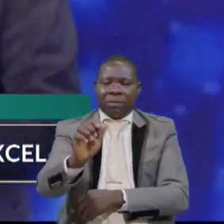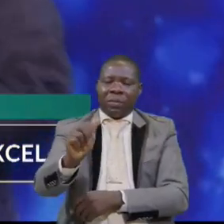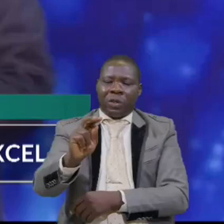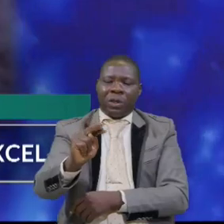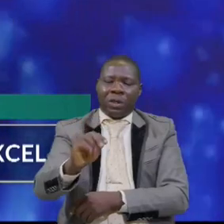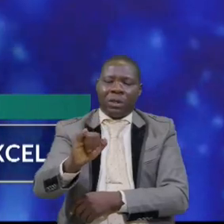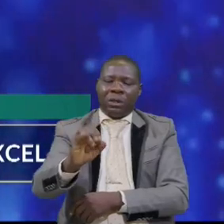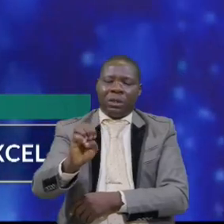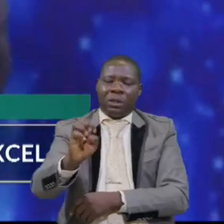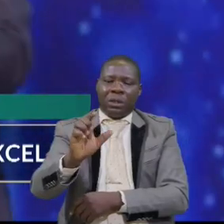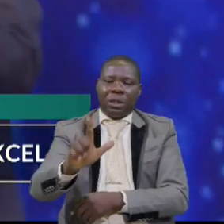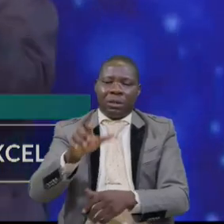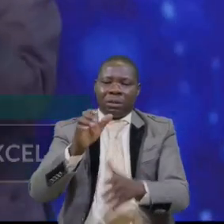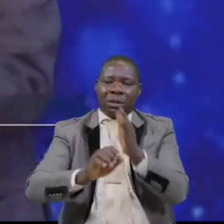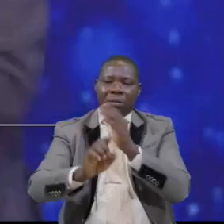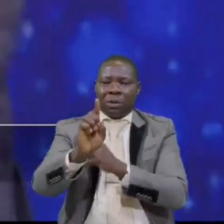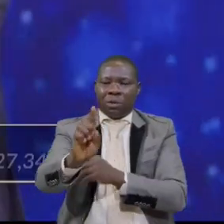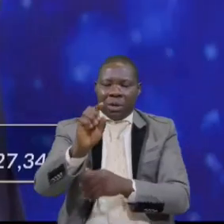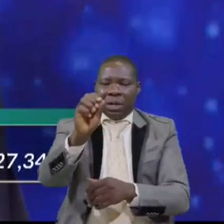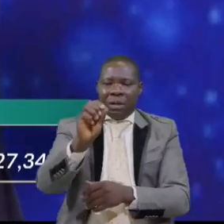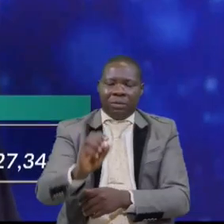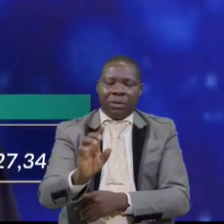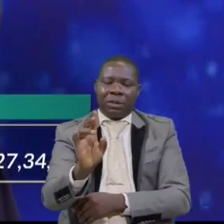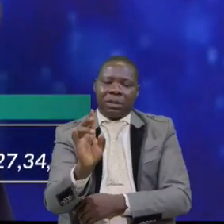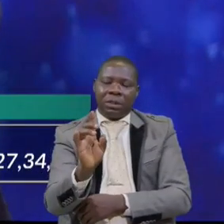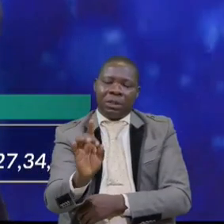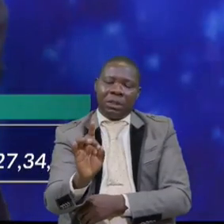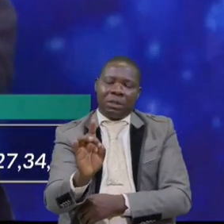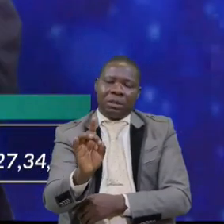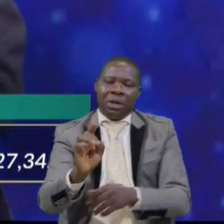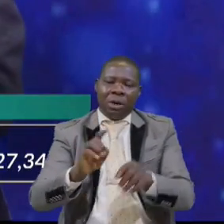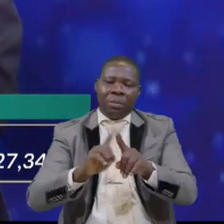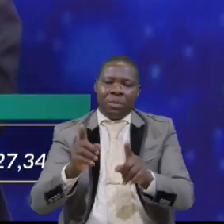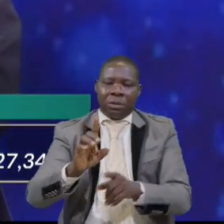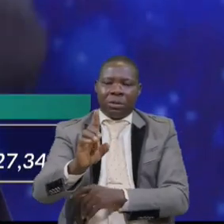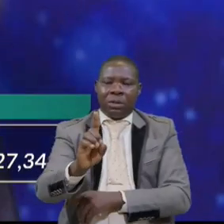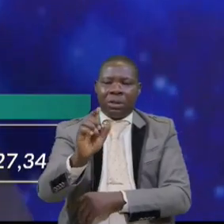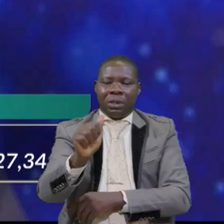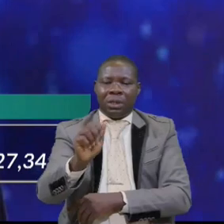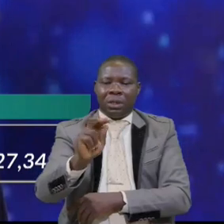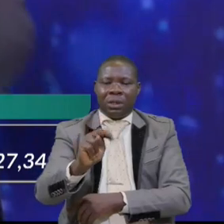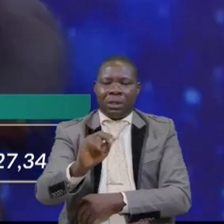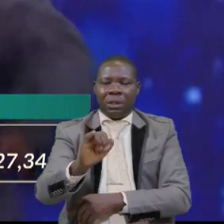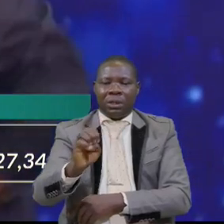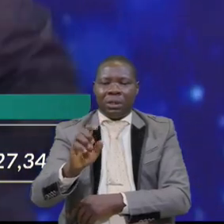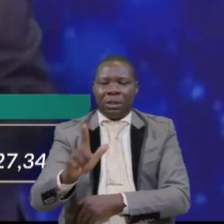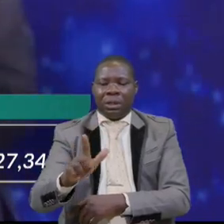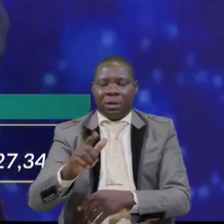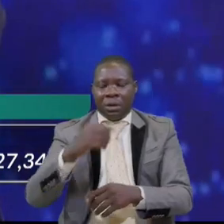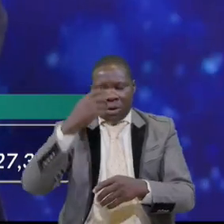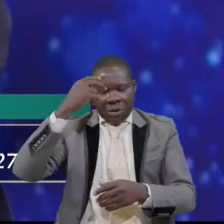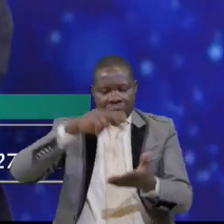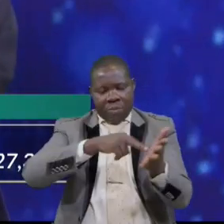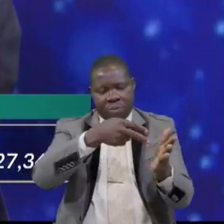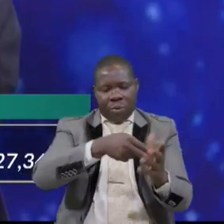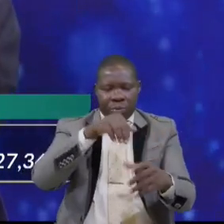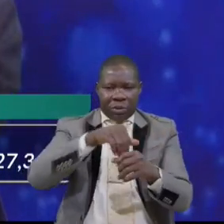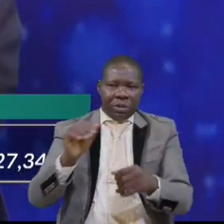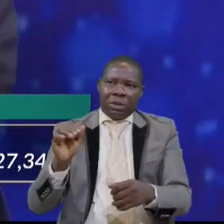1. Lisons le verset 8. Mais Daniel, résolu de